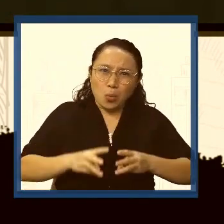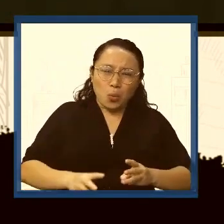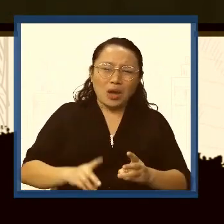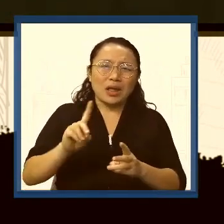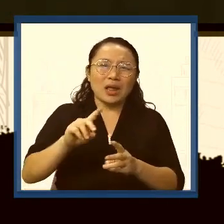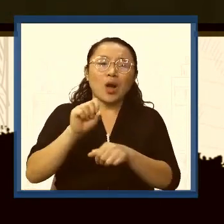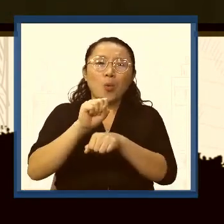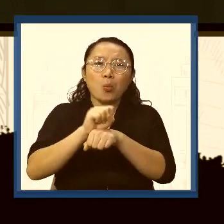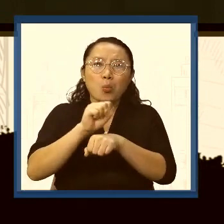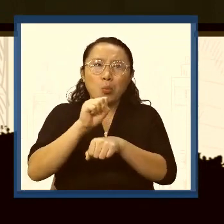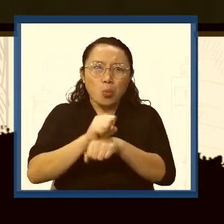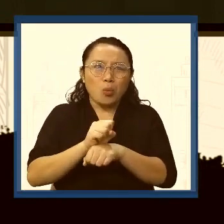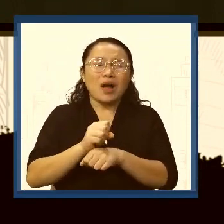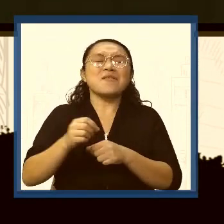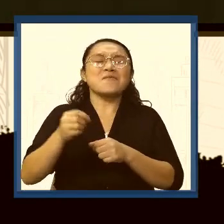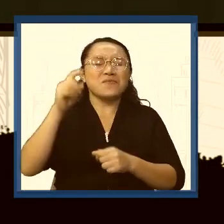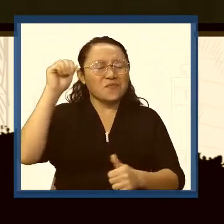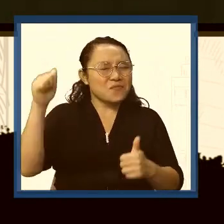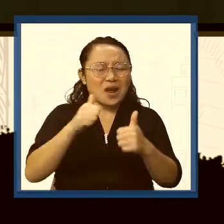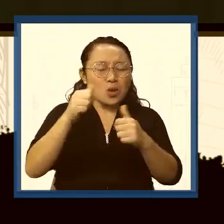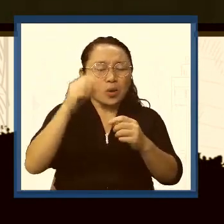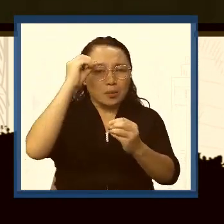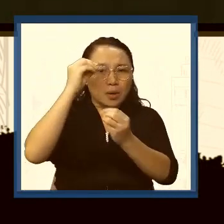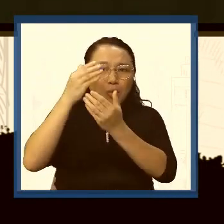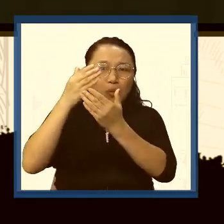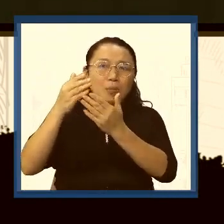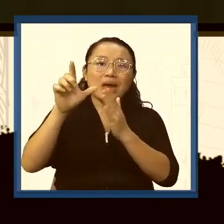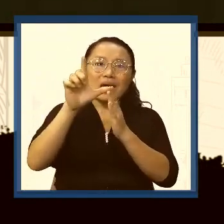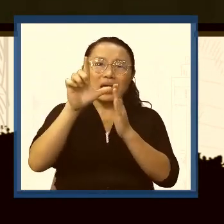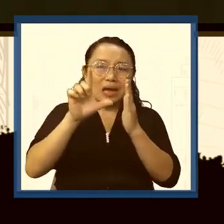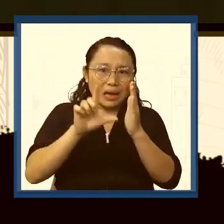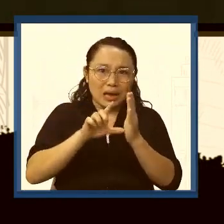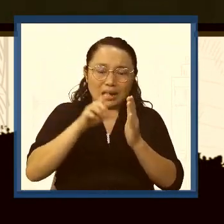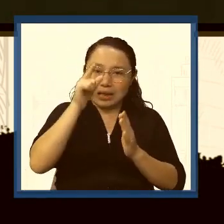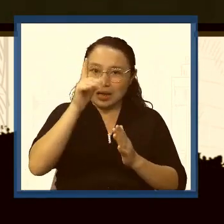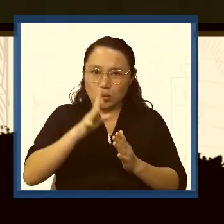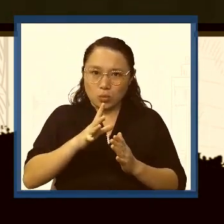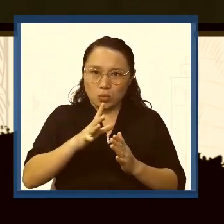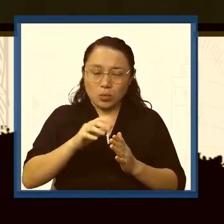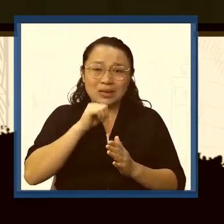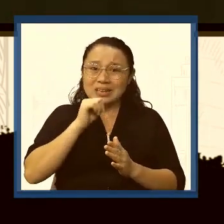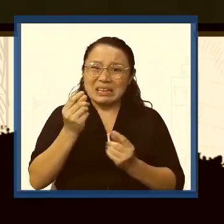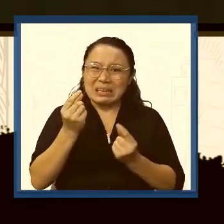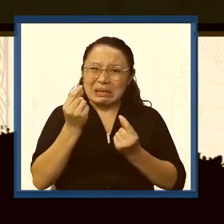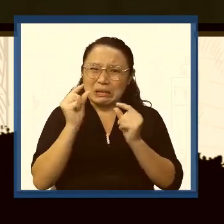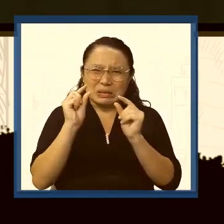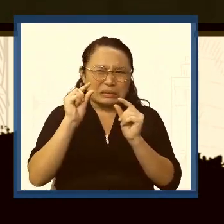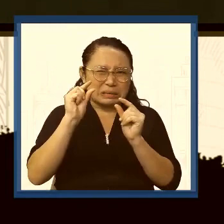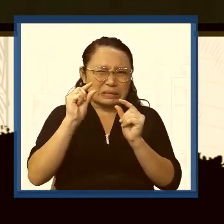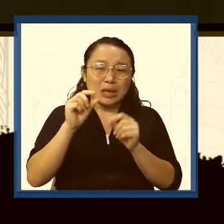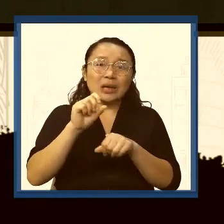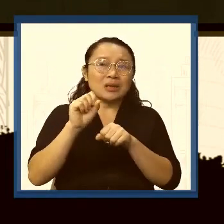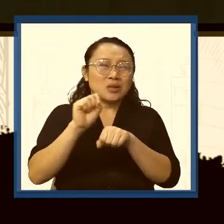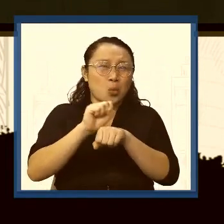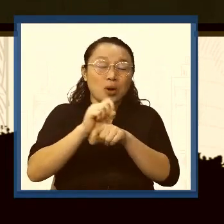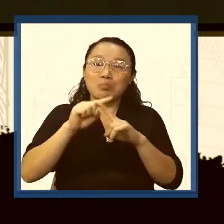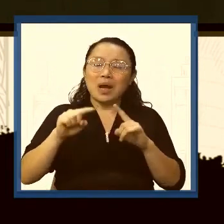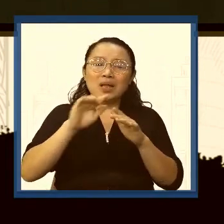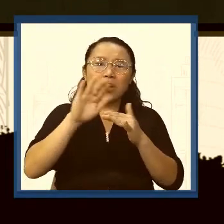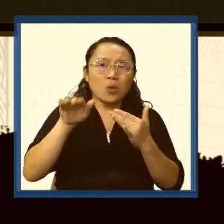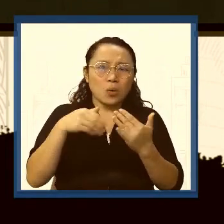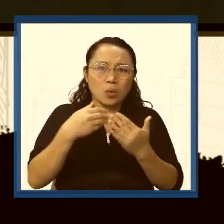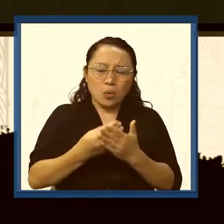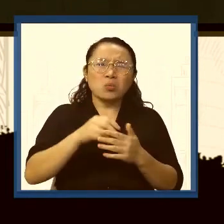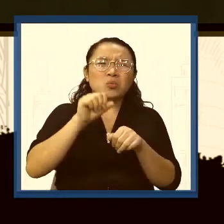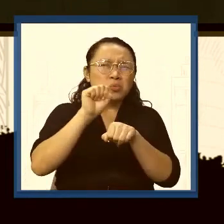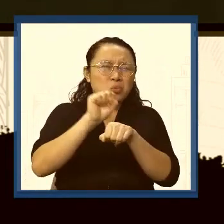nga mutuman sa kasuguan sa Dios og dili gamay nga trabaho. Tibuok nga responsibilidad sa tao ang paghimo ni